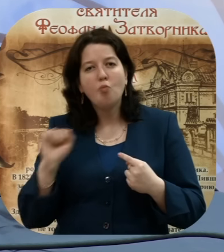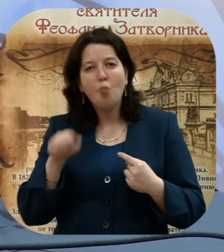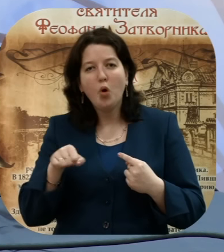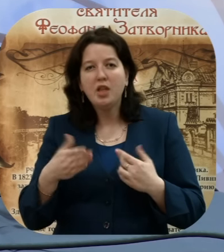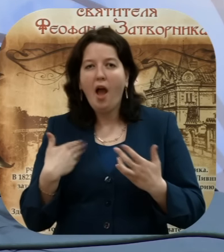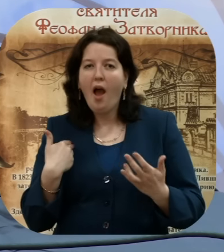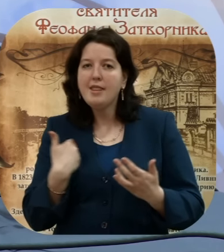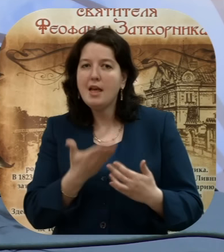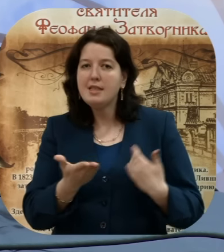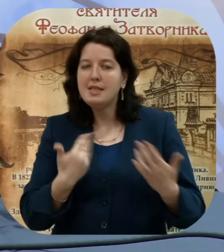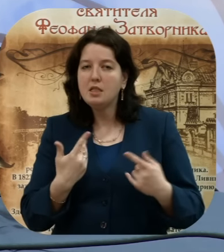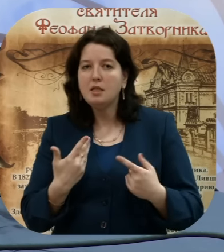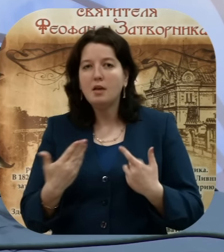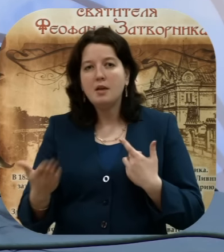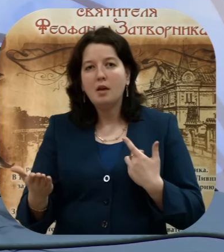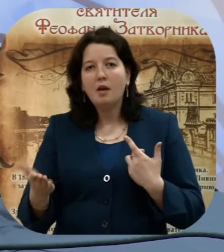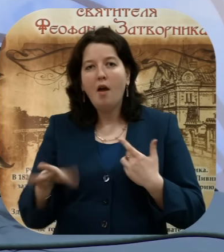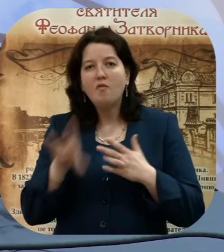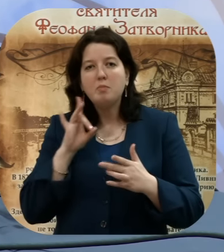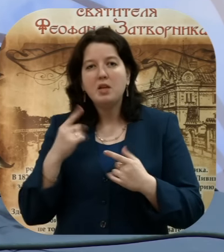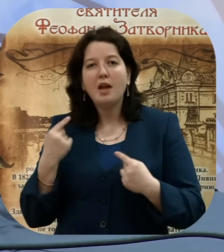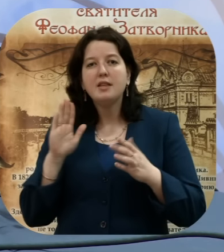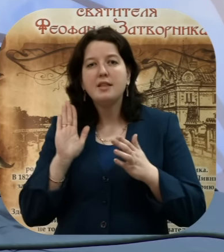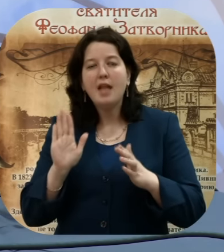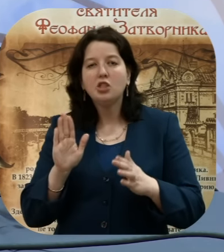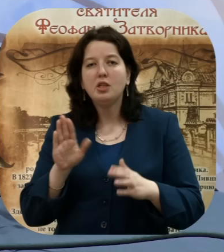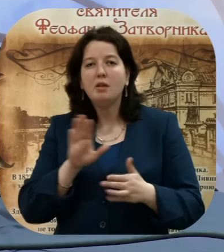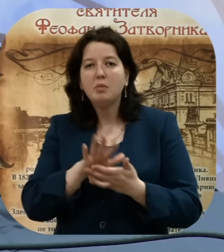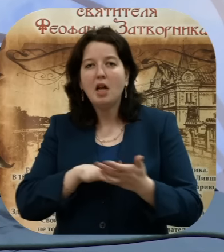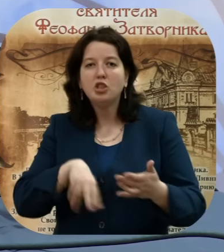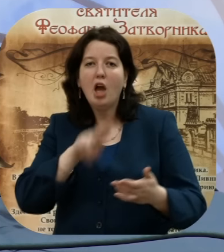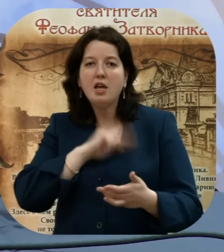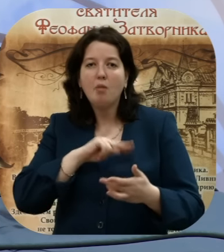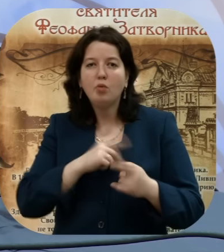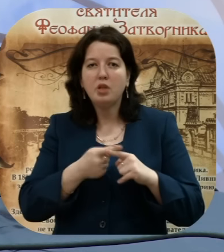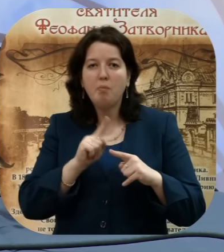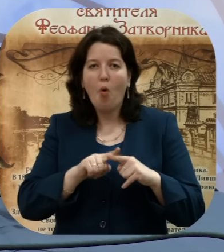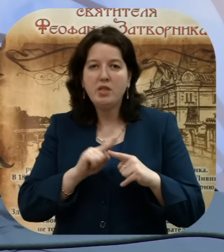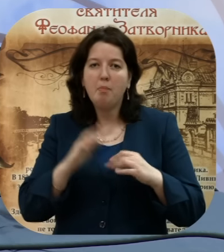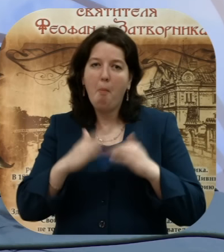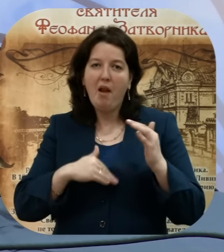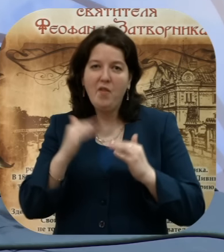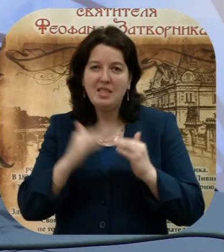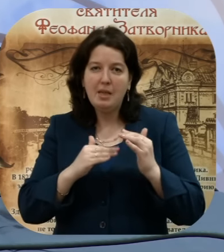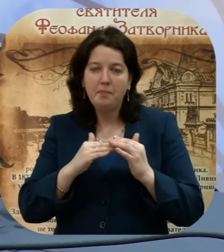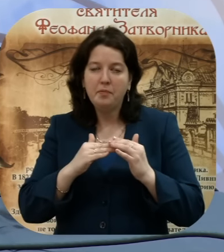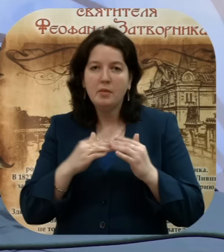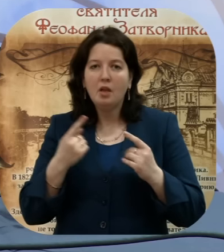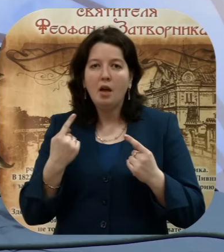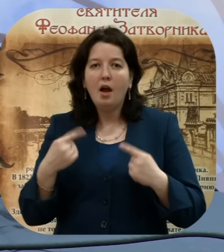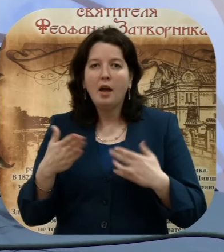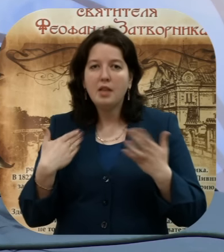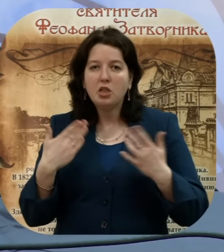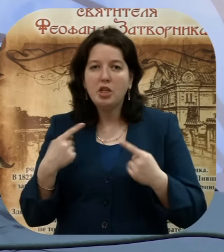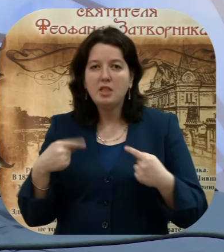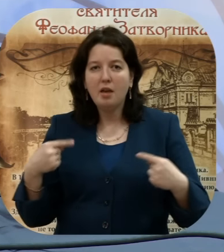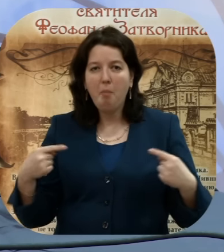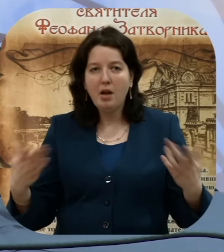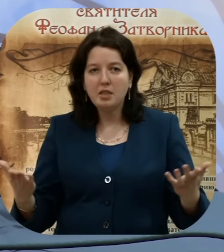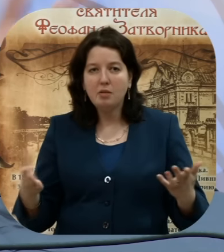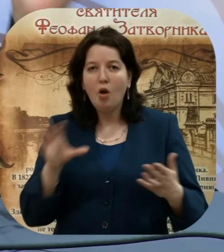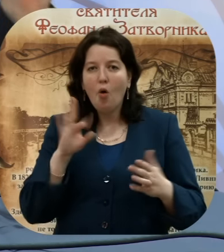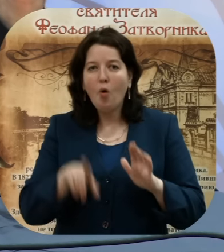можно относиться, даже работая вот на таком поприще. По-разному, от